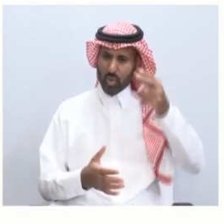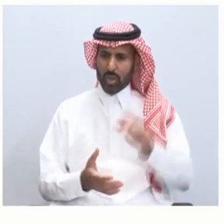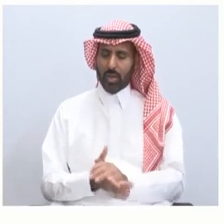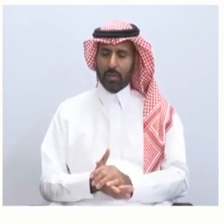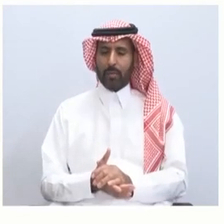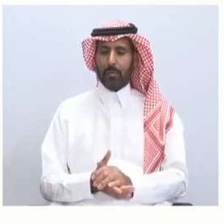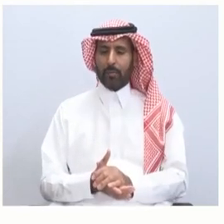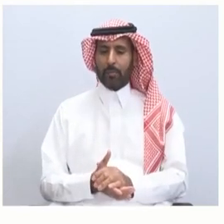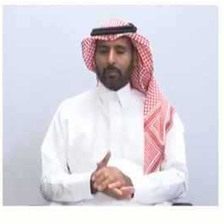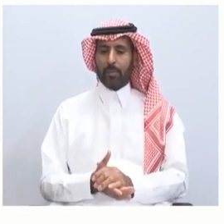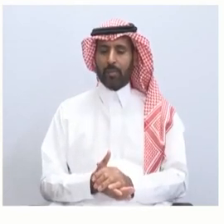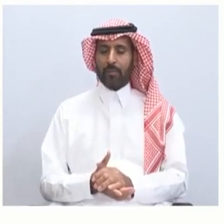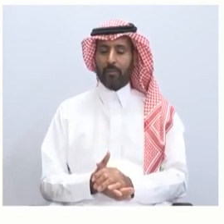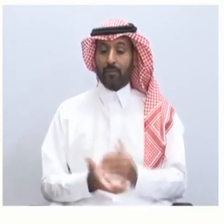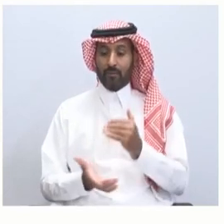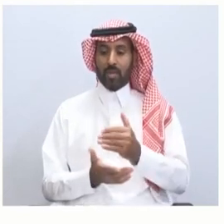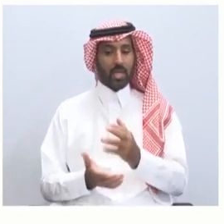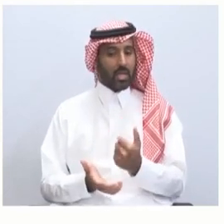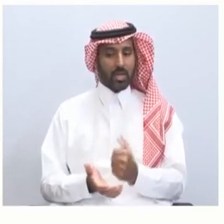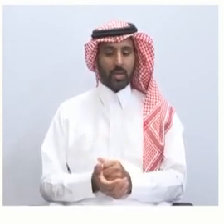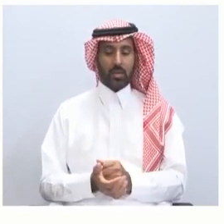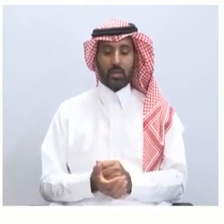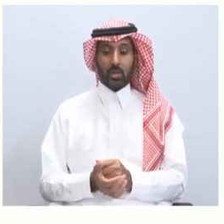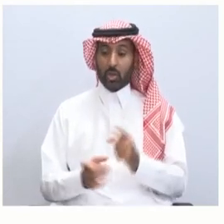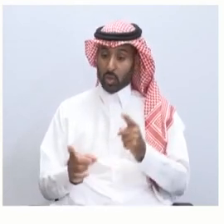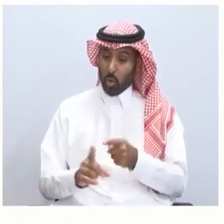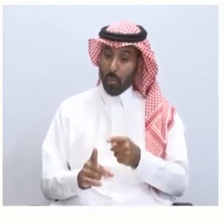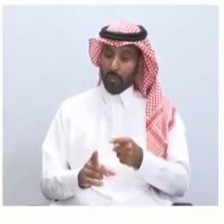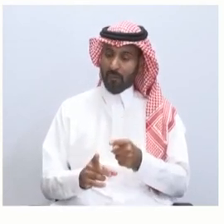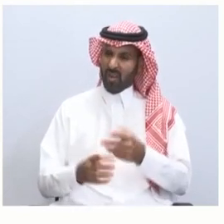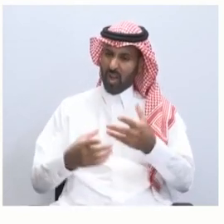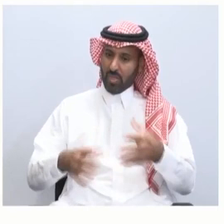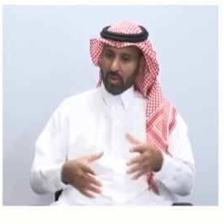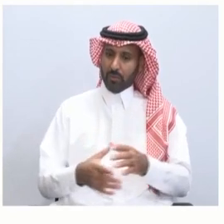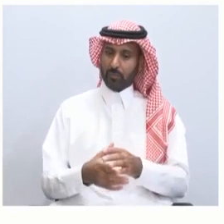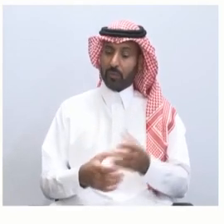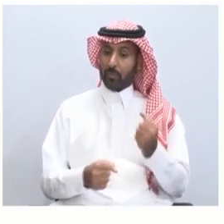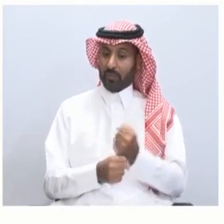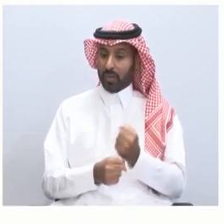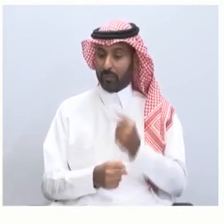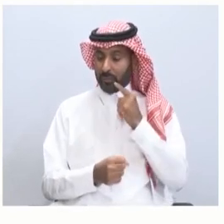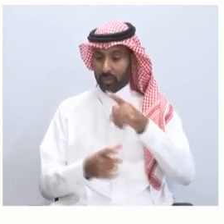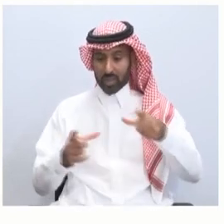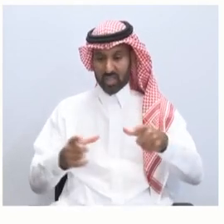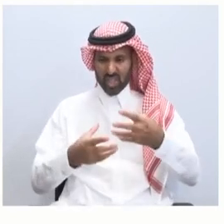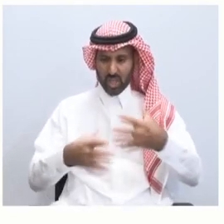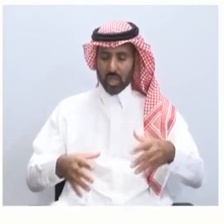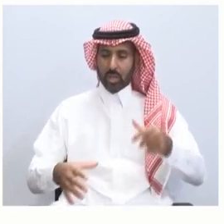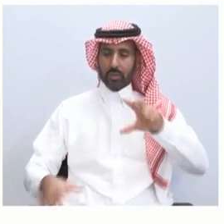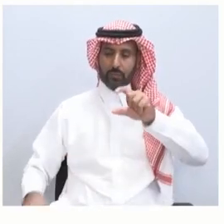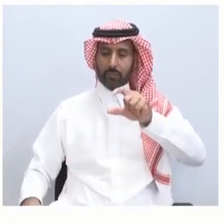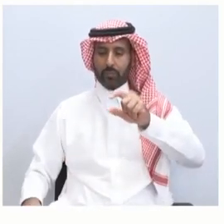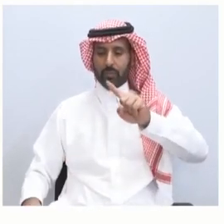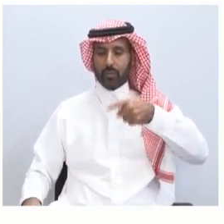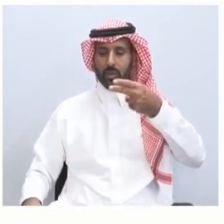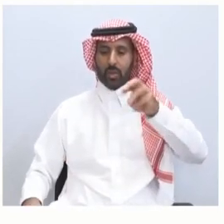السعوديه في هجومه وفي قضائه وفي ما فعله بالدرعيه احسنتم